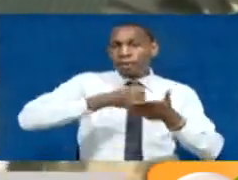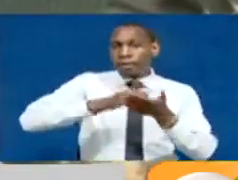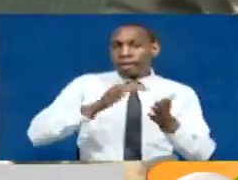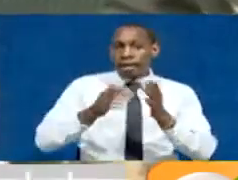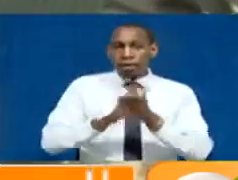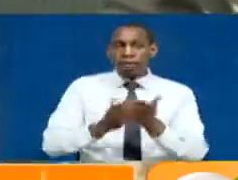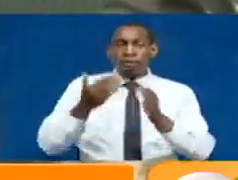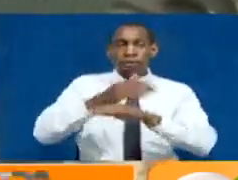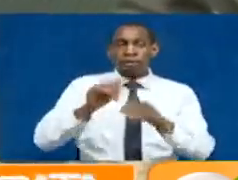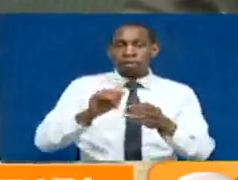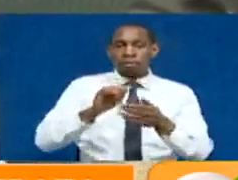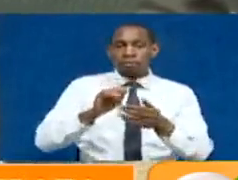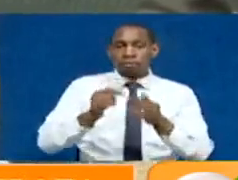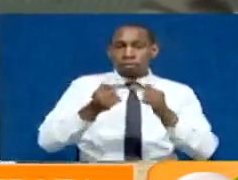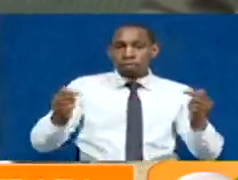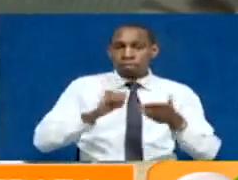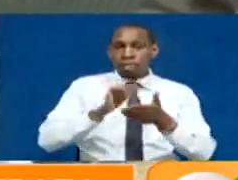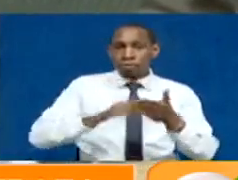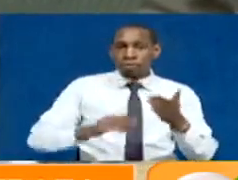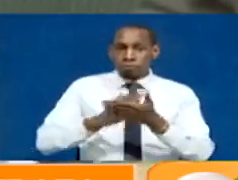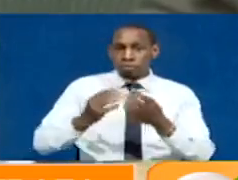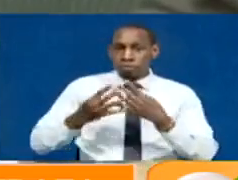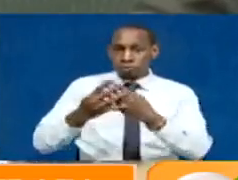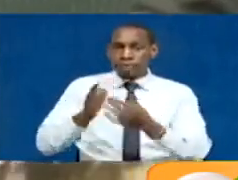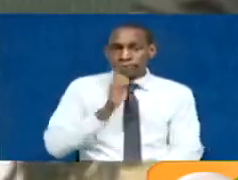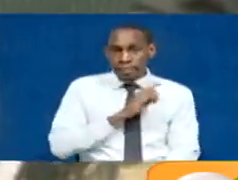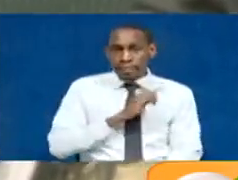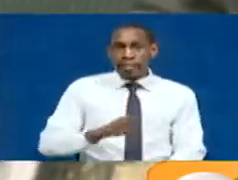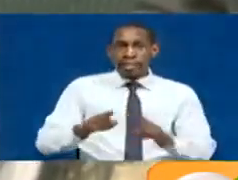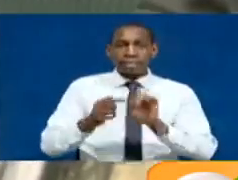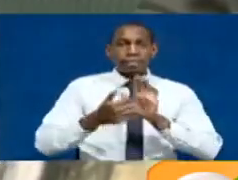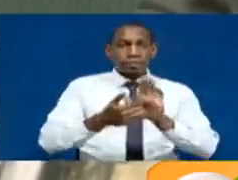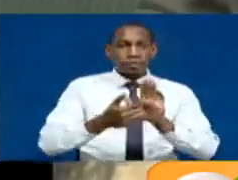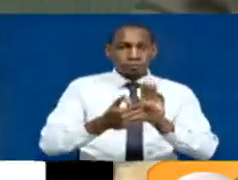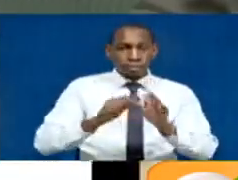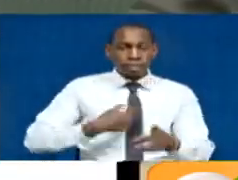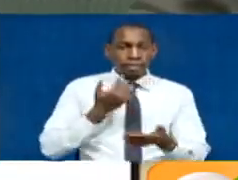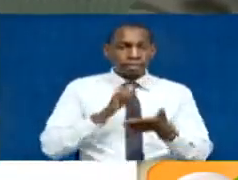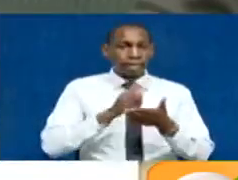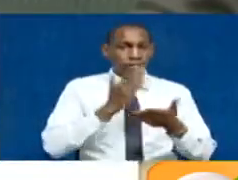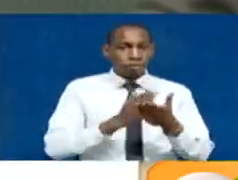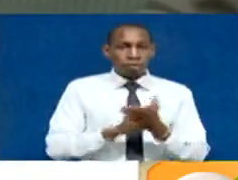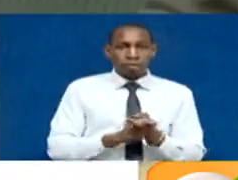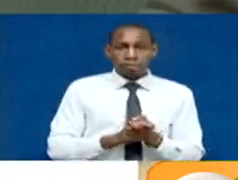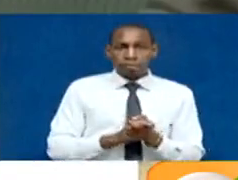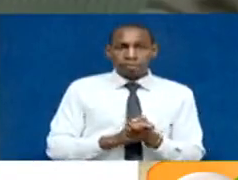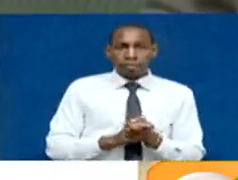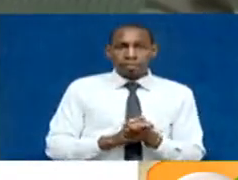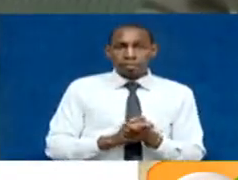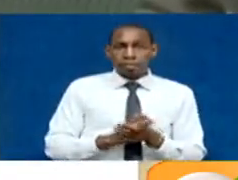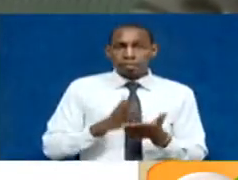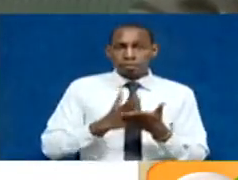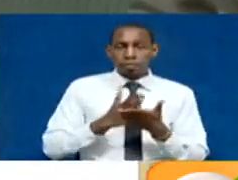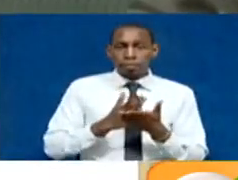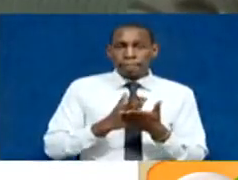kiasi gani despite the fact that nimefungiwa ndani ya jela. Na nimejiprovia kwamba yani anytime hata naweza kuwa under